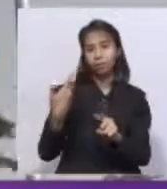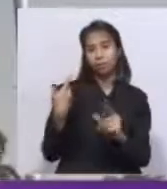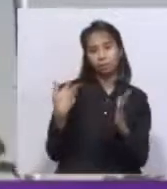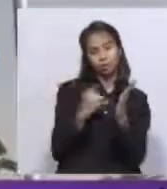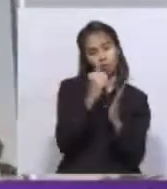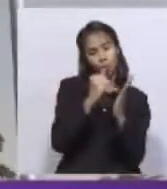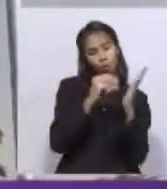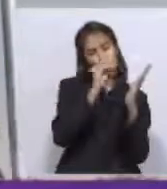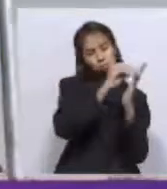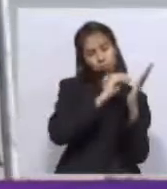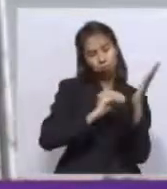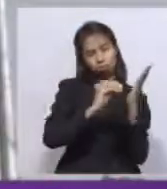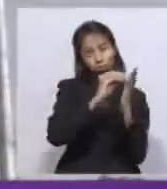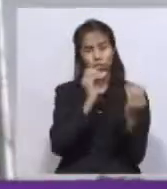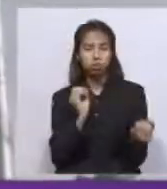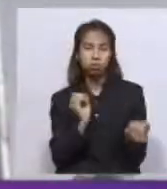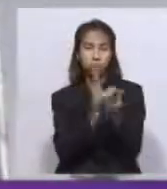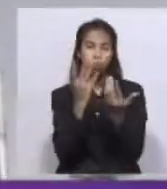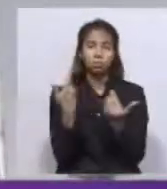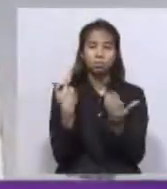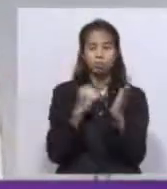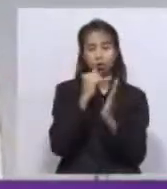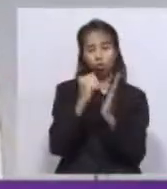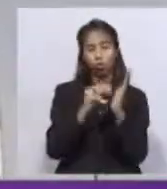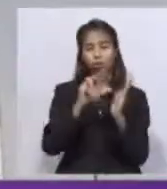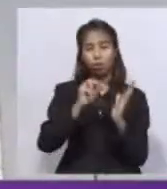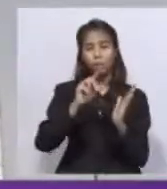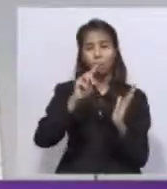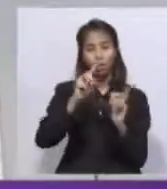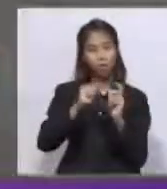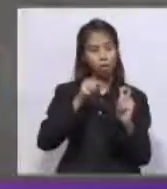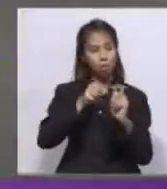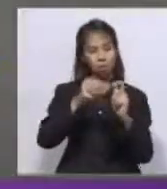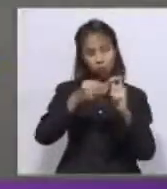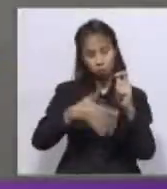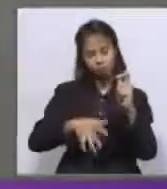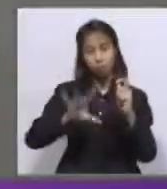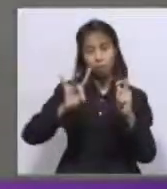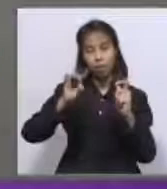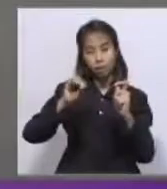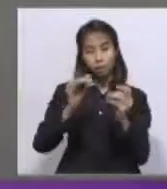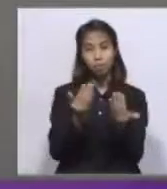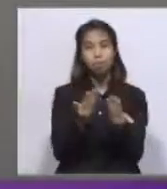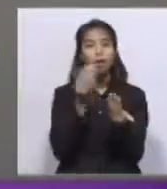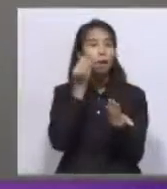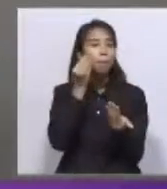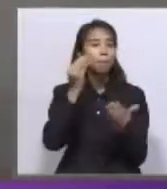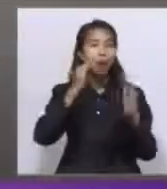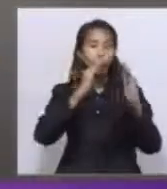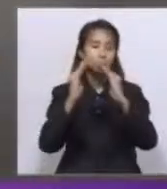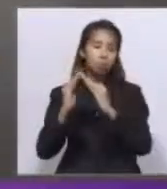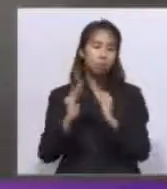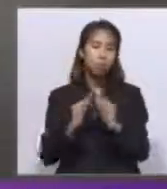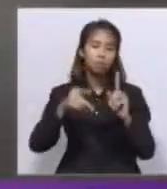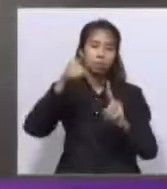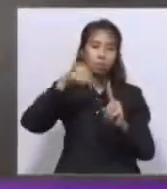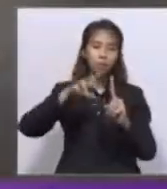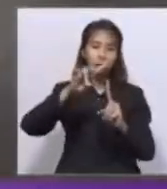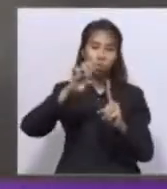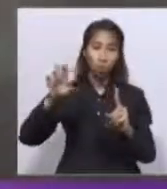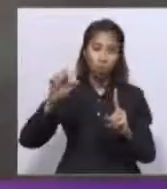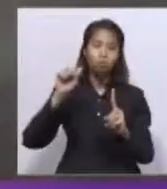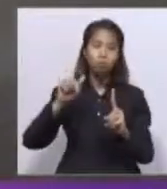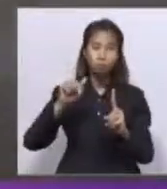นที่ได้รับผลกระทบจากวาตภัยใน31จังหวัดรวม80อำเภอบ้านเรือนได้รับผลกระทบกว่า 1,700 หลังคา